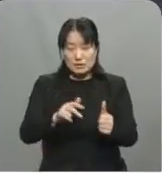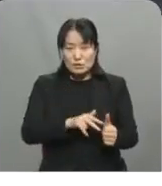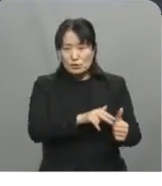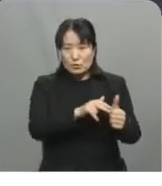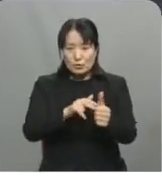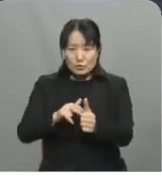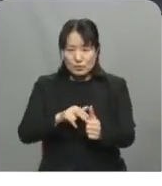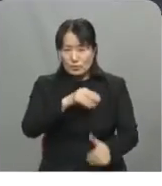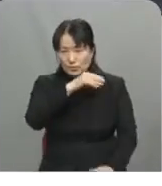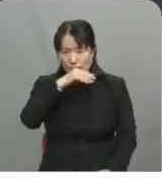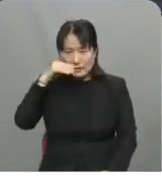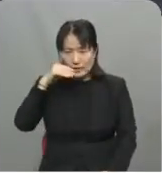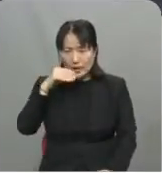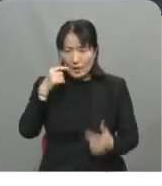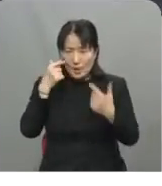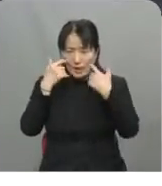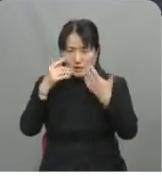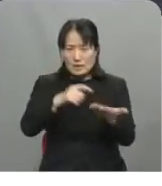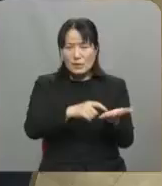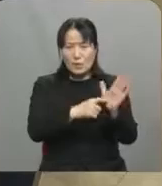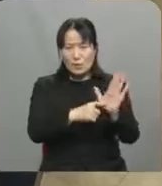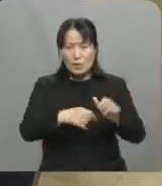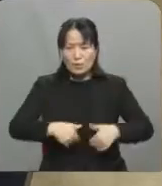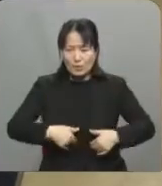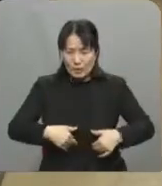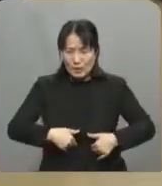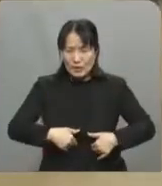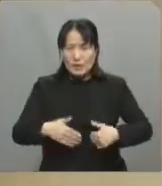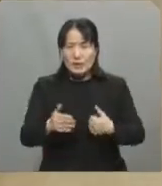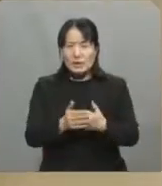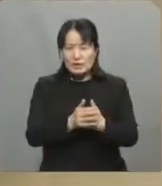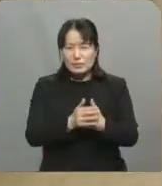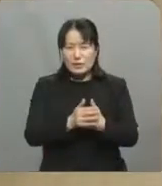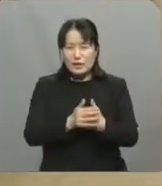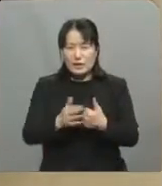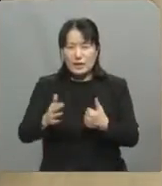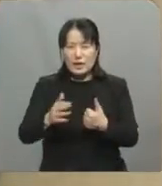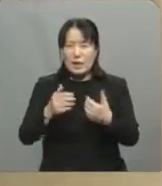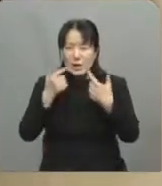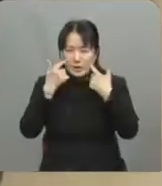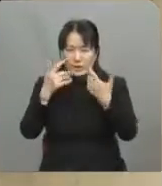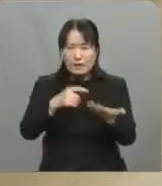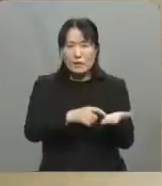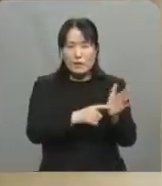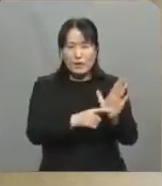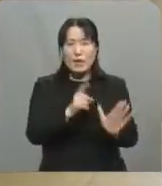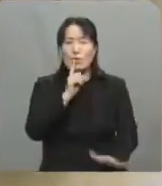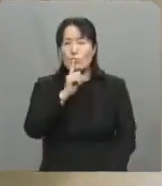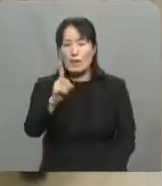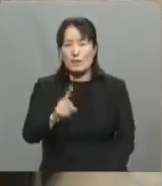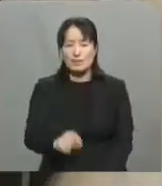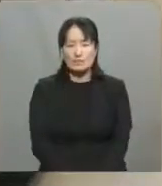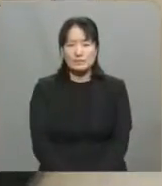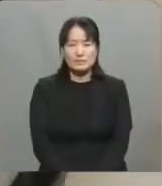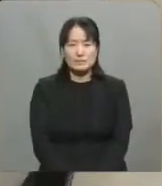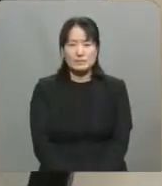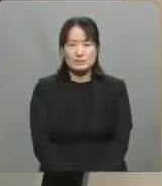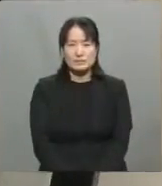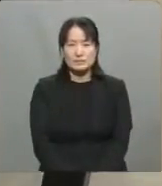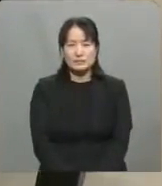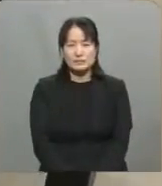정보는 투명하게 공개하고 부작용에 대한 대책은 따로 세워야 한다는 목소리가 확산되고 있습니다. KBS 뉴스 이청초입니다.